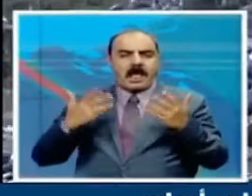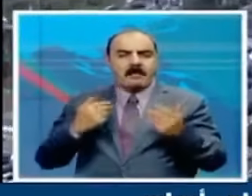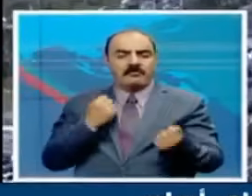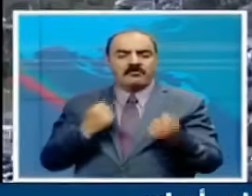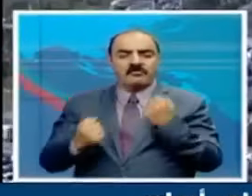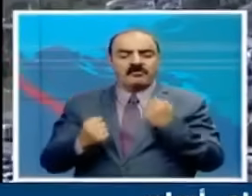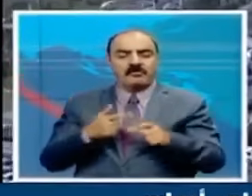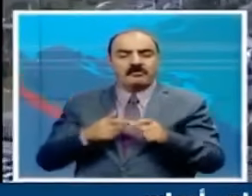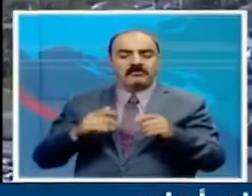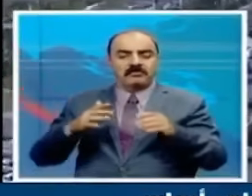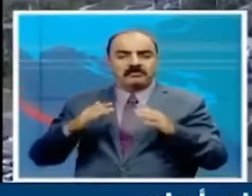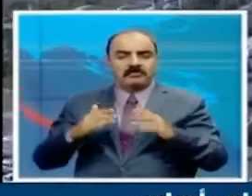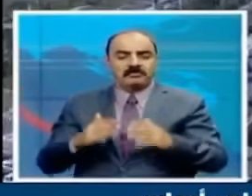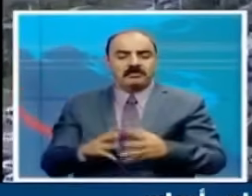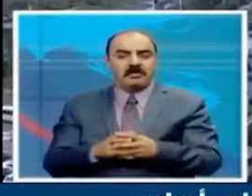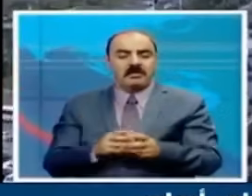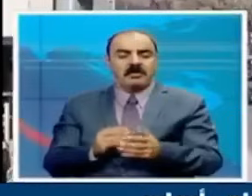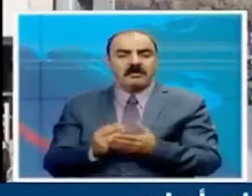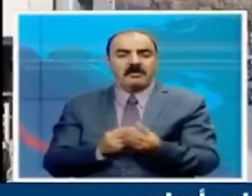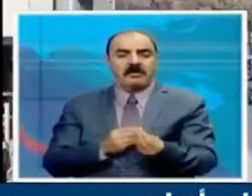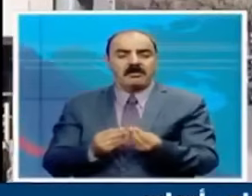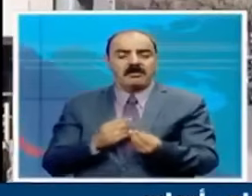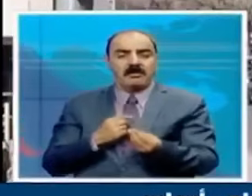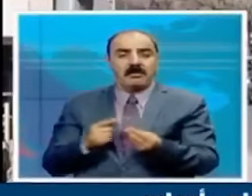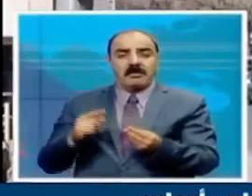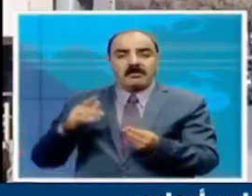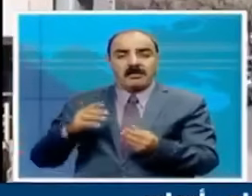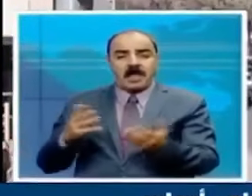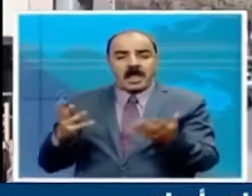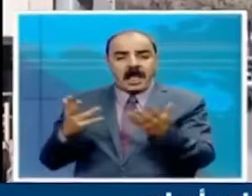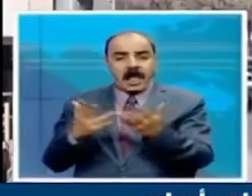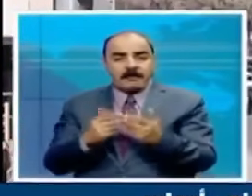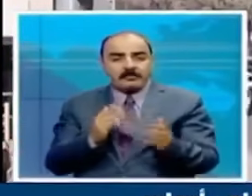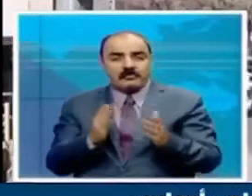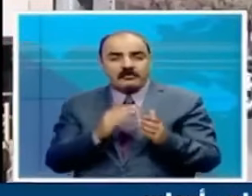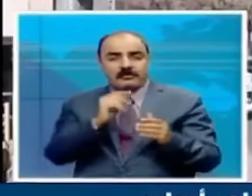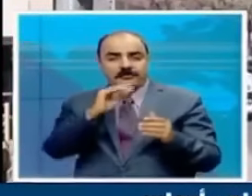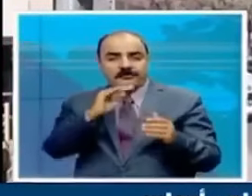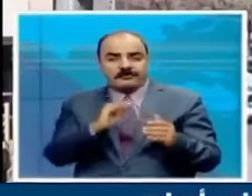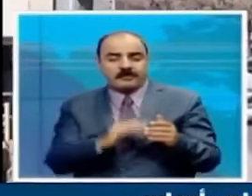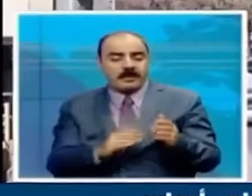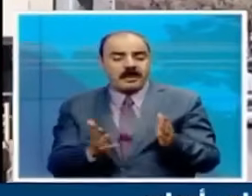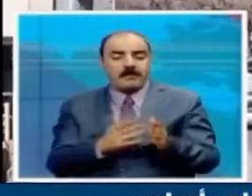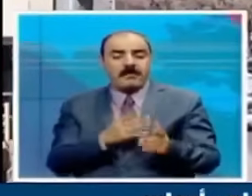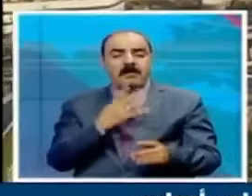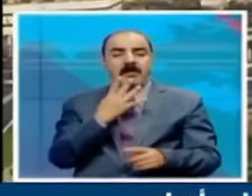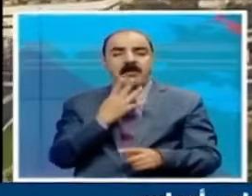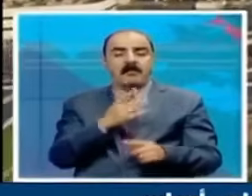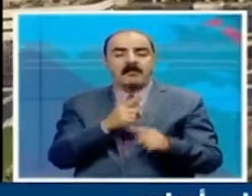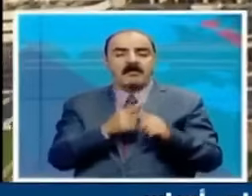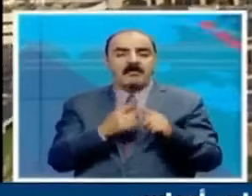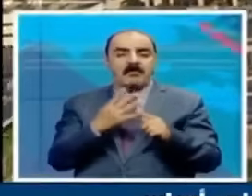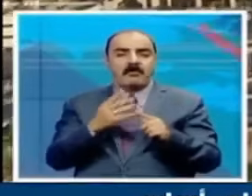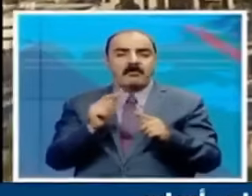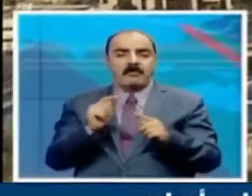الأنشطة النفطية على النمو الإجمالي للبلاد. تراجع الناتج المحلي الإجمالي للمملكة بنسبة